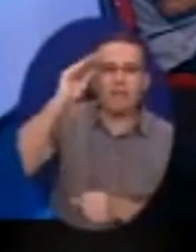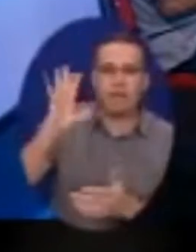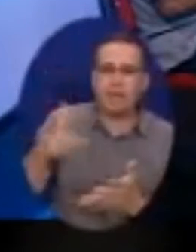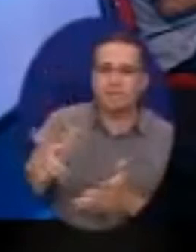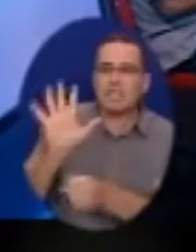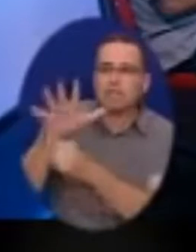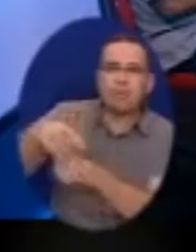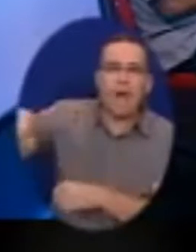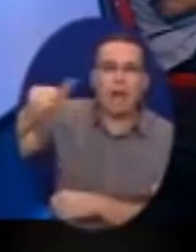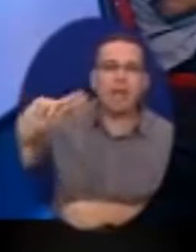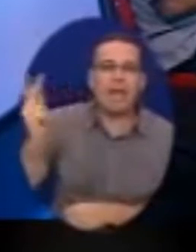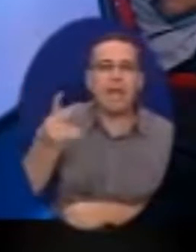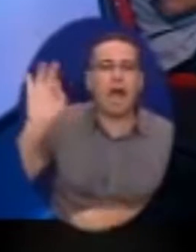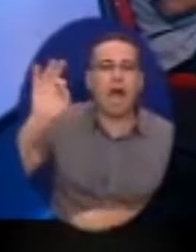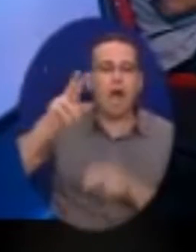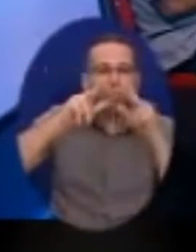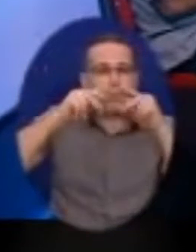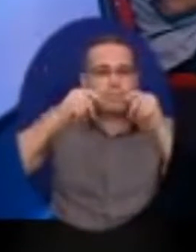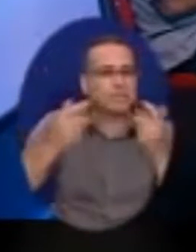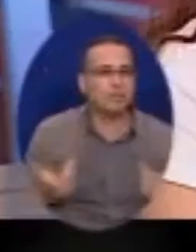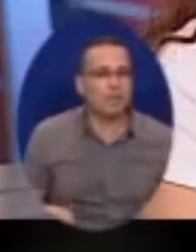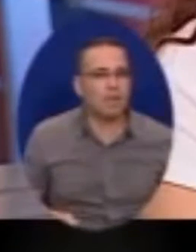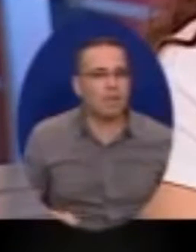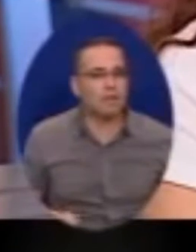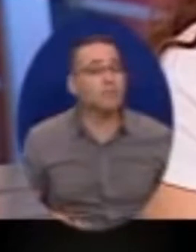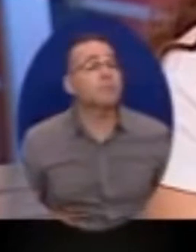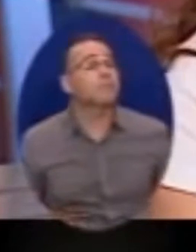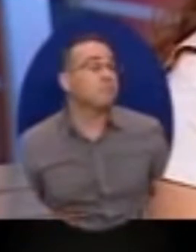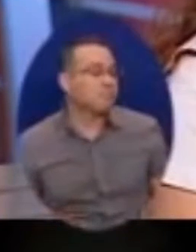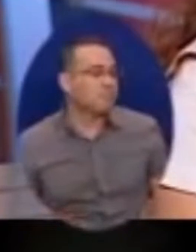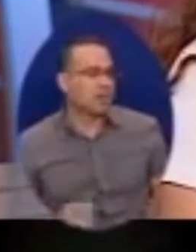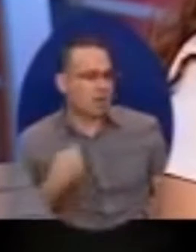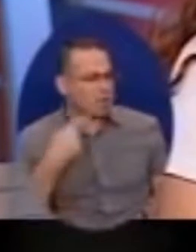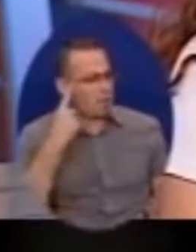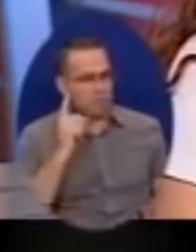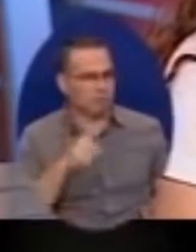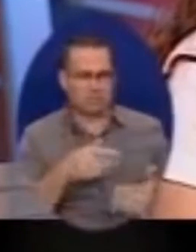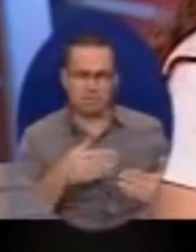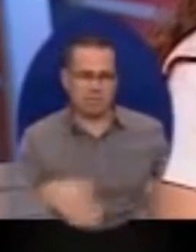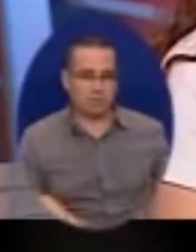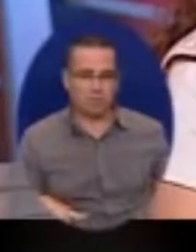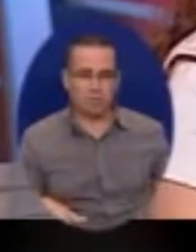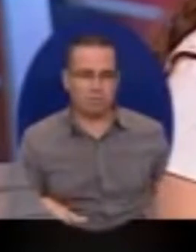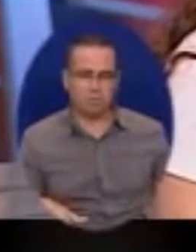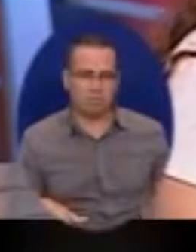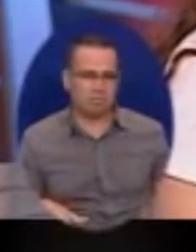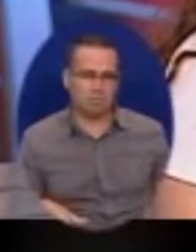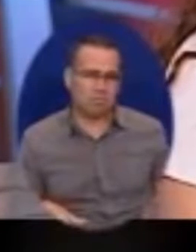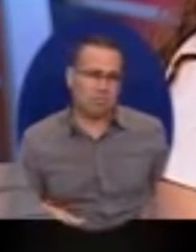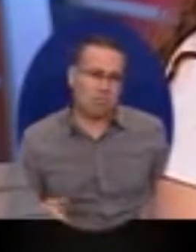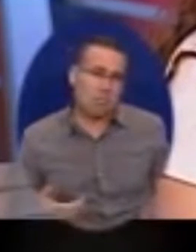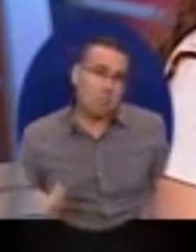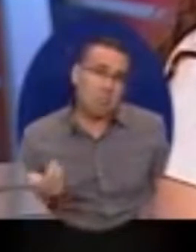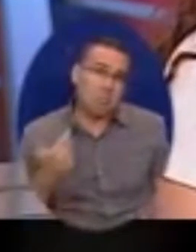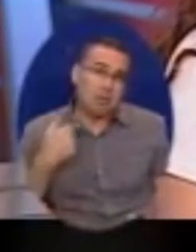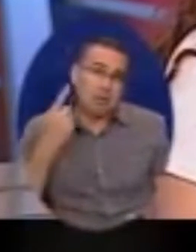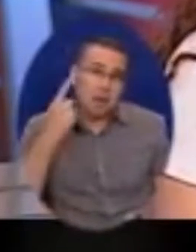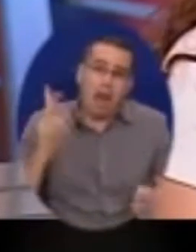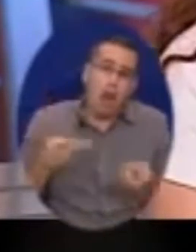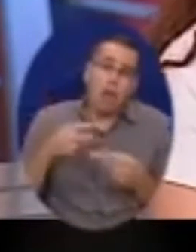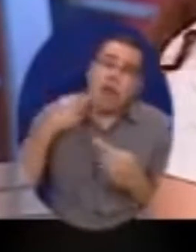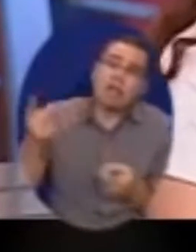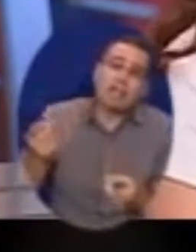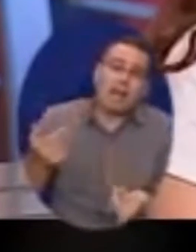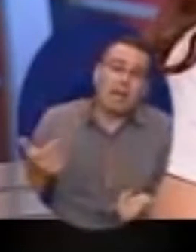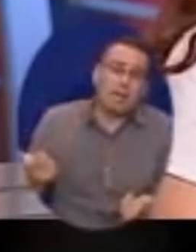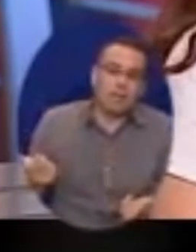בתוך הקהילה? אני לא יודעת, אבל לא חושבת שזה אמור להיות מכשול או מחסום. זה כבר לא. לא, אני לא יכולה להגיד לך, אני